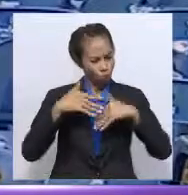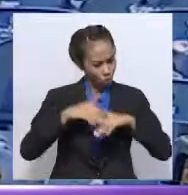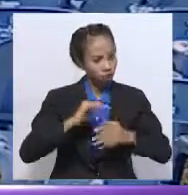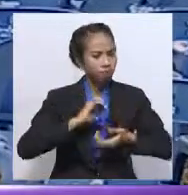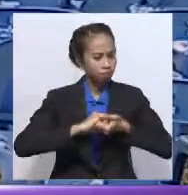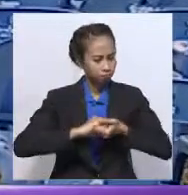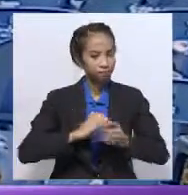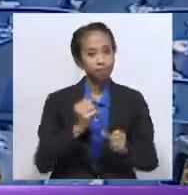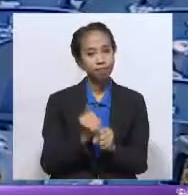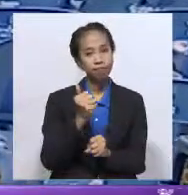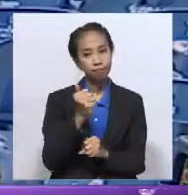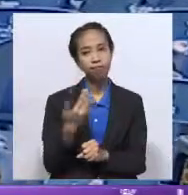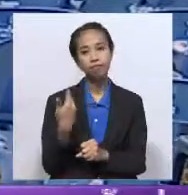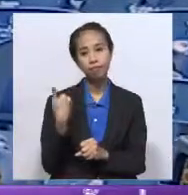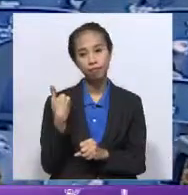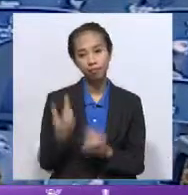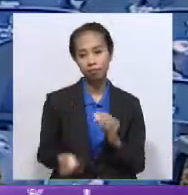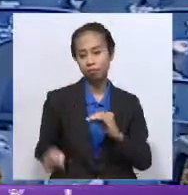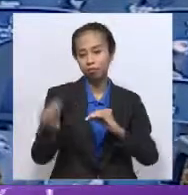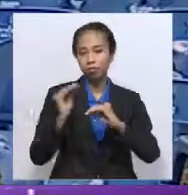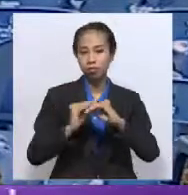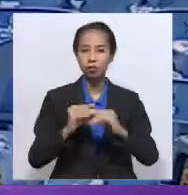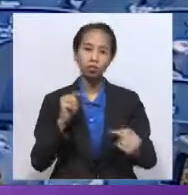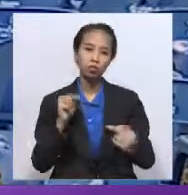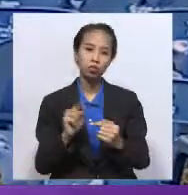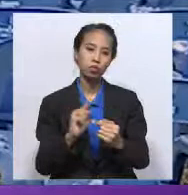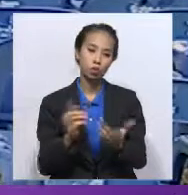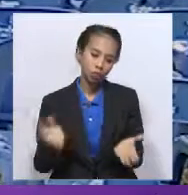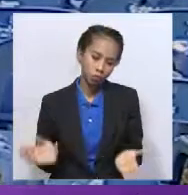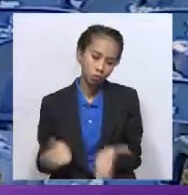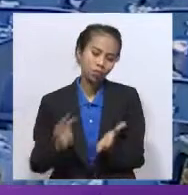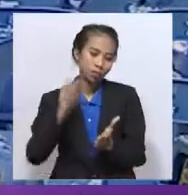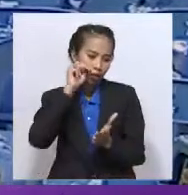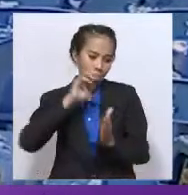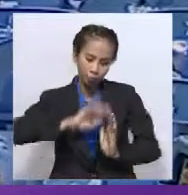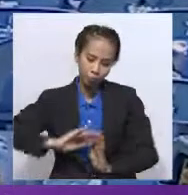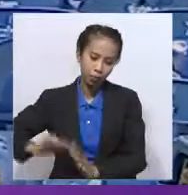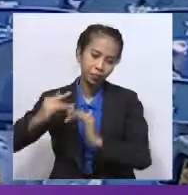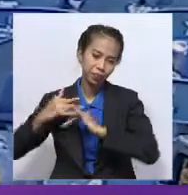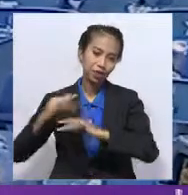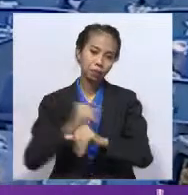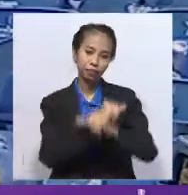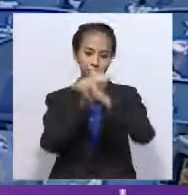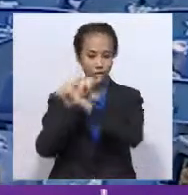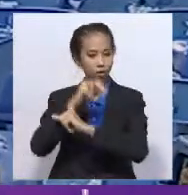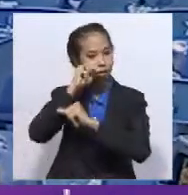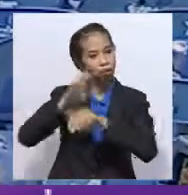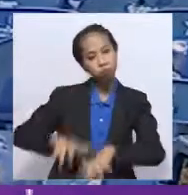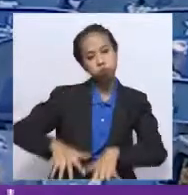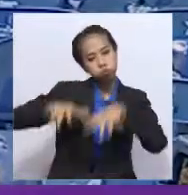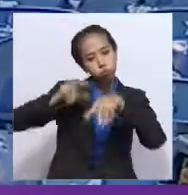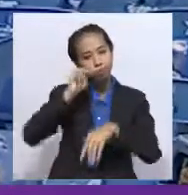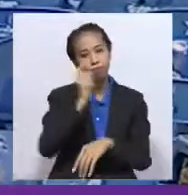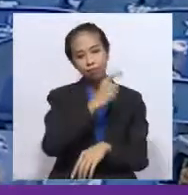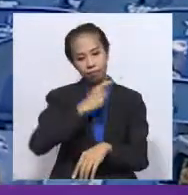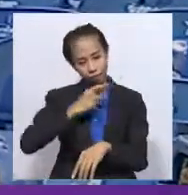เกิดขึ้นได้นะคะไม่ว่าจะเป็นการเพิ่มประสิทธิภาพการผลักดันน้ำลงสู่ทะเลป้องกันปัญหาน้ำท่วมน้ำแล้งและเรื่องของการ